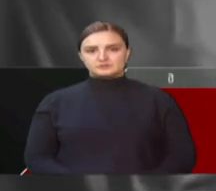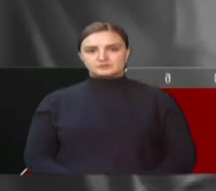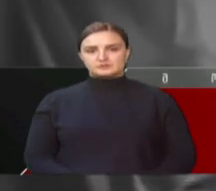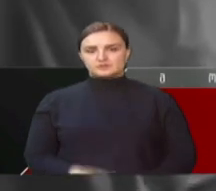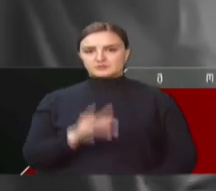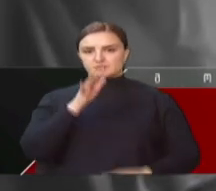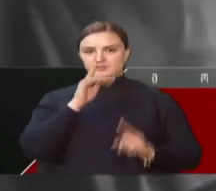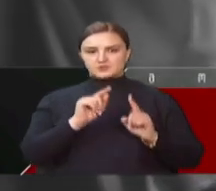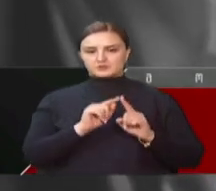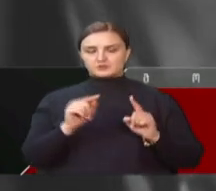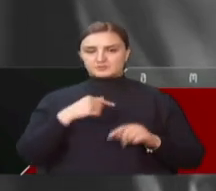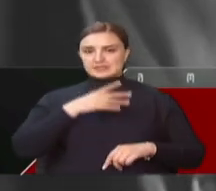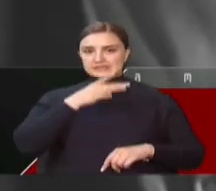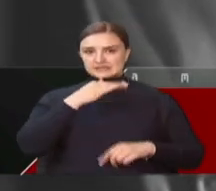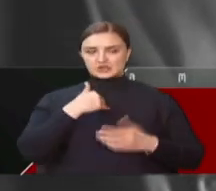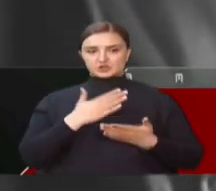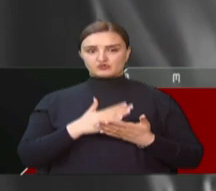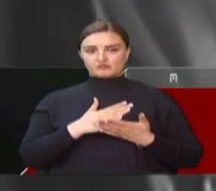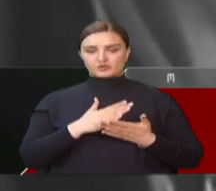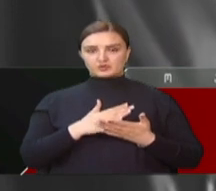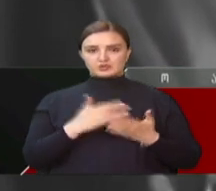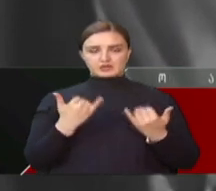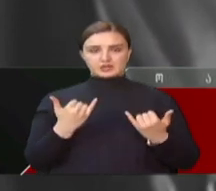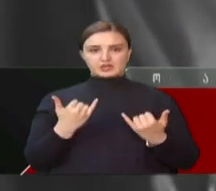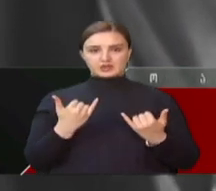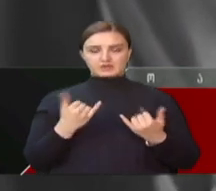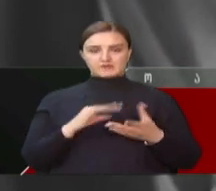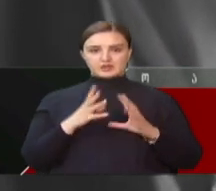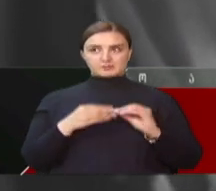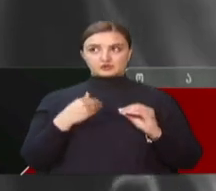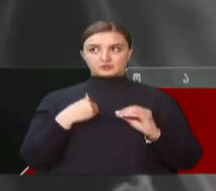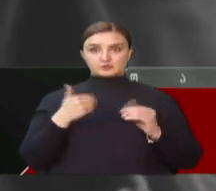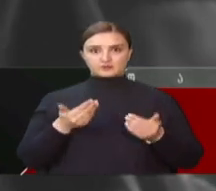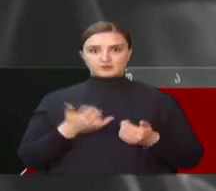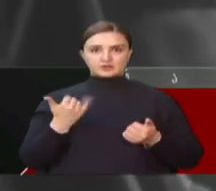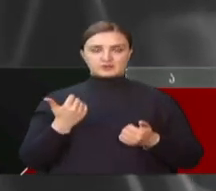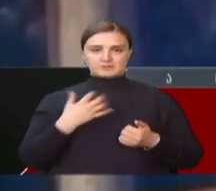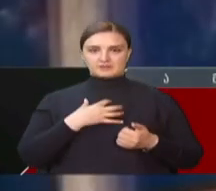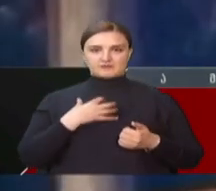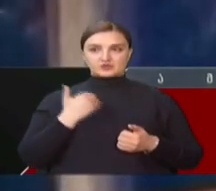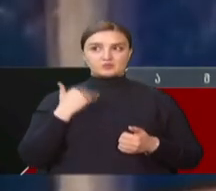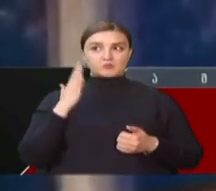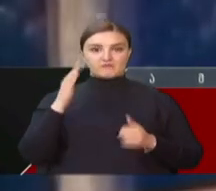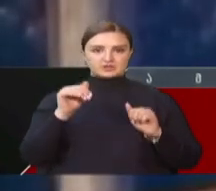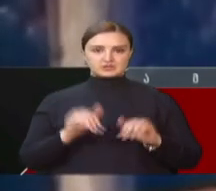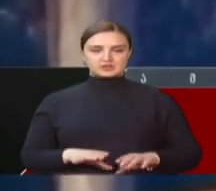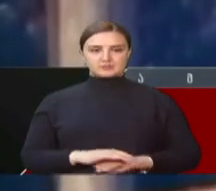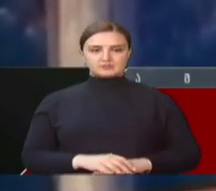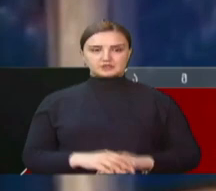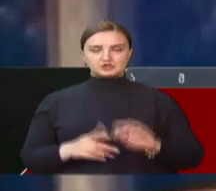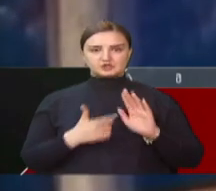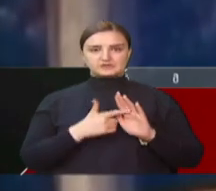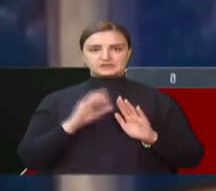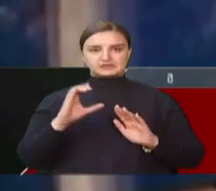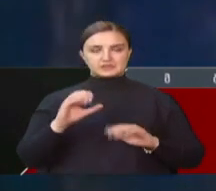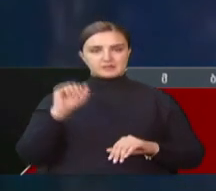ახლა, ისეთ ასაკში, რომ მოკლედ აი ახლა იწყვეტება ყველაფერი ჩემ ცხოვრებაში. ჩემი მომავალი აი ეს. 7